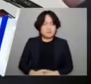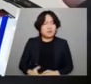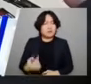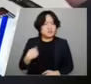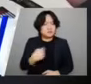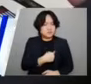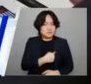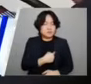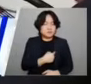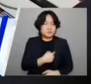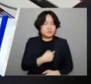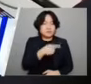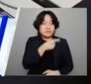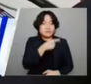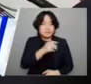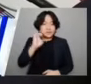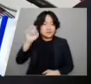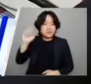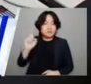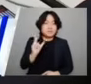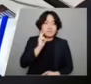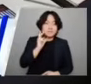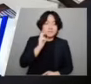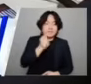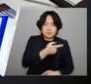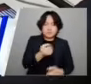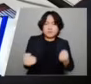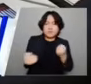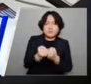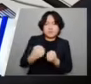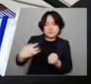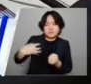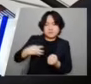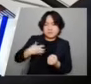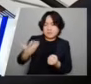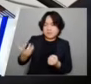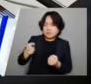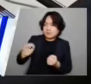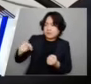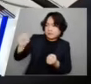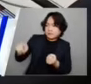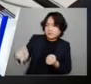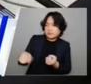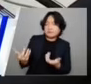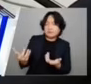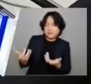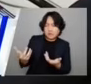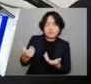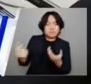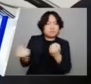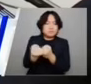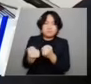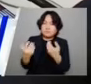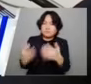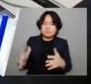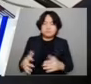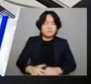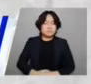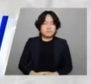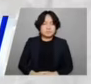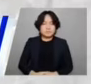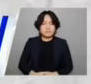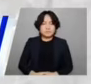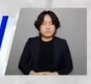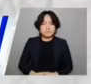niya po ang kapulisan kung anong pwede niyang isuporta para magampanan po nila ang kanilang